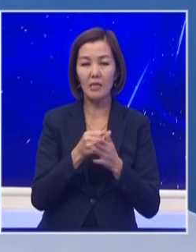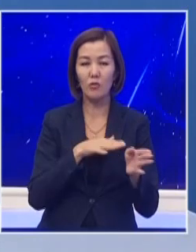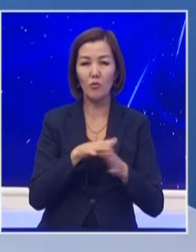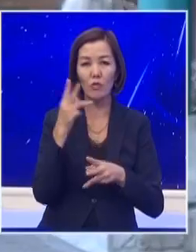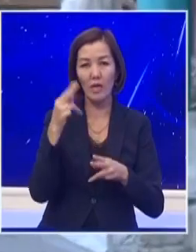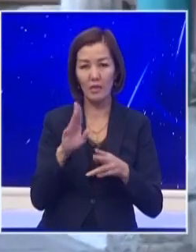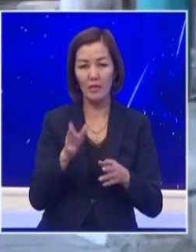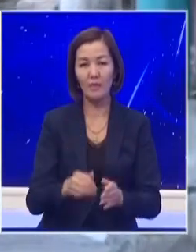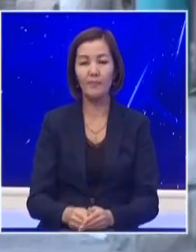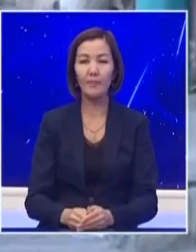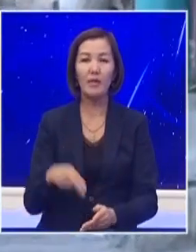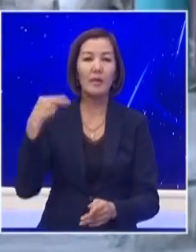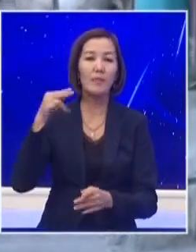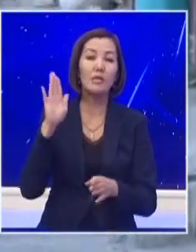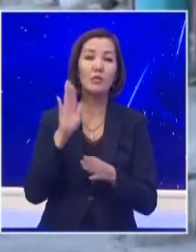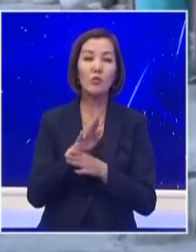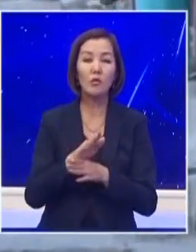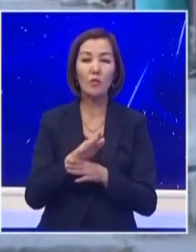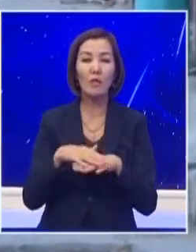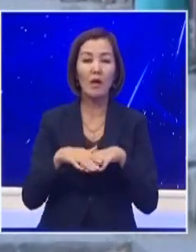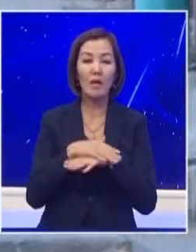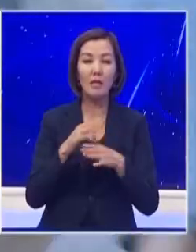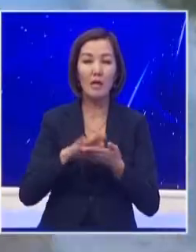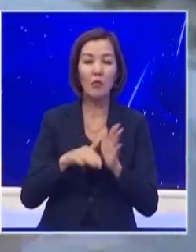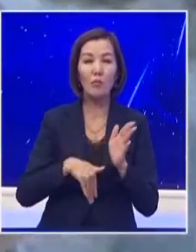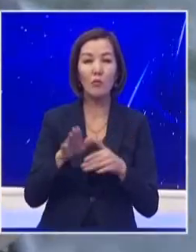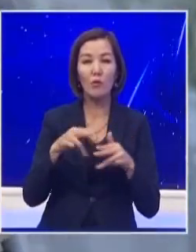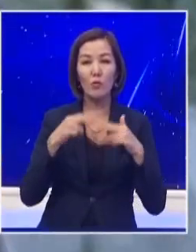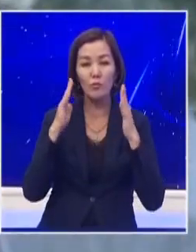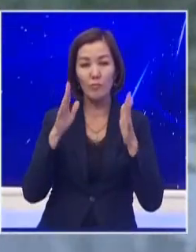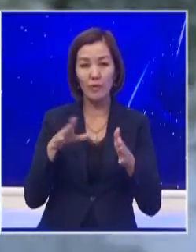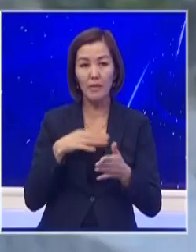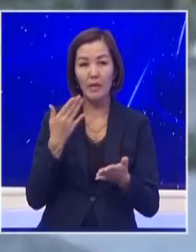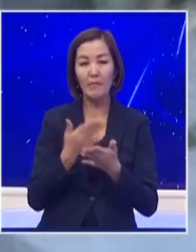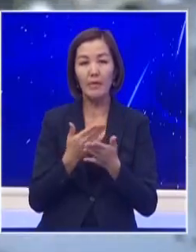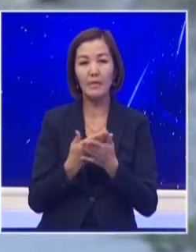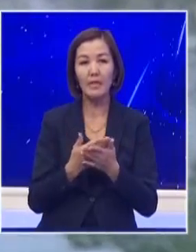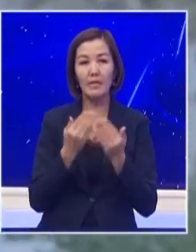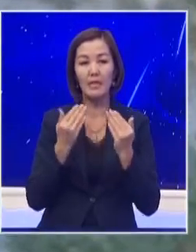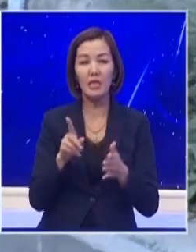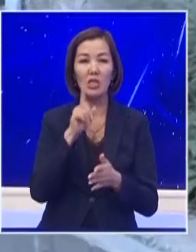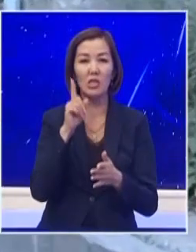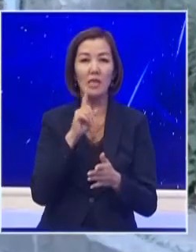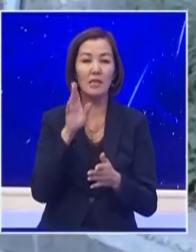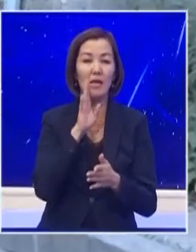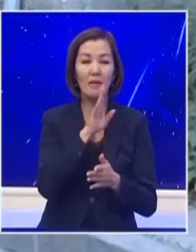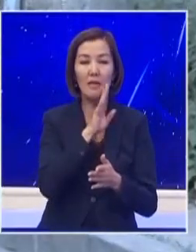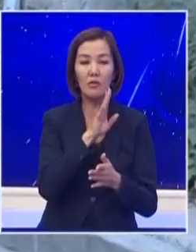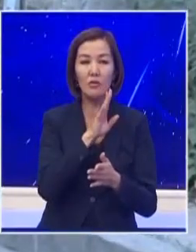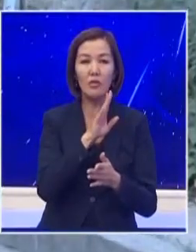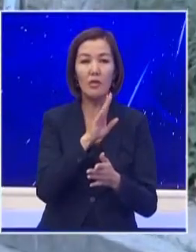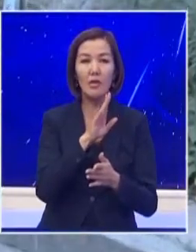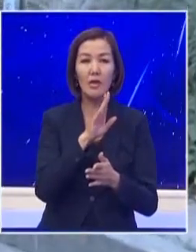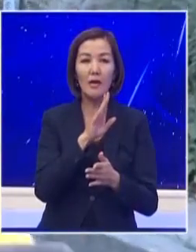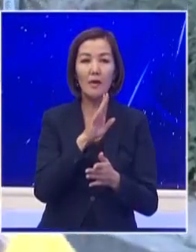жүргізілетін болады. Президент жолдауында халықтың әлеуетін жақсартуға басымдылық берілген. Мәселен, енді жас аналар үшін бала күтімі кезеңі 1